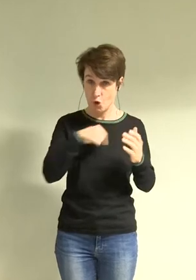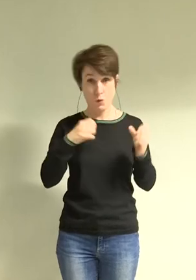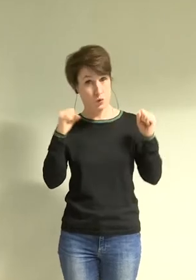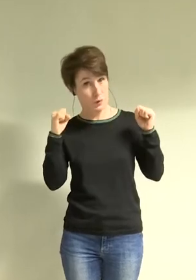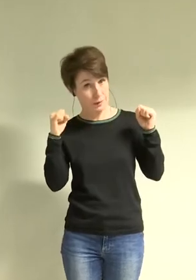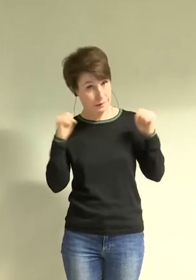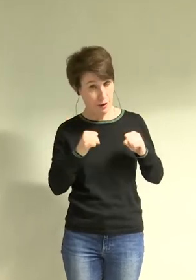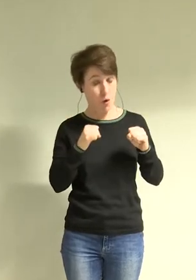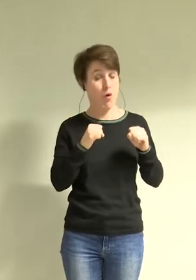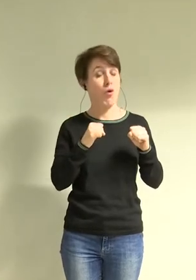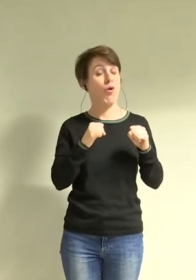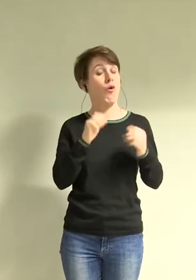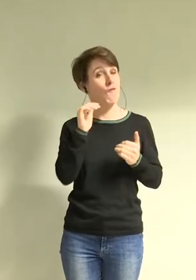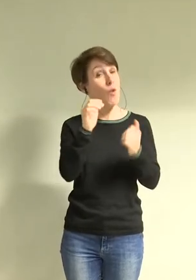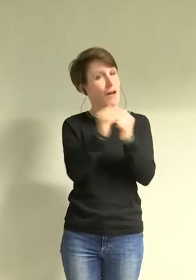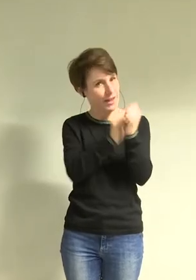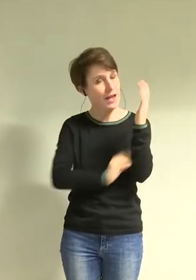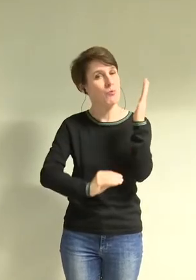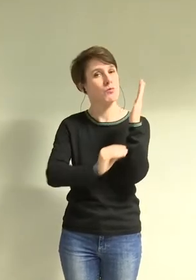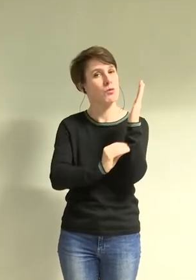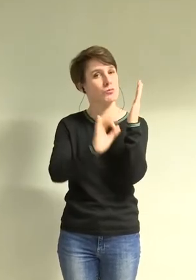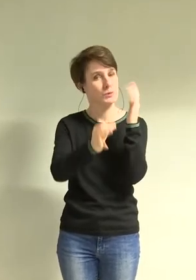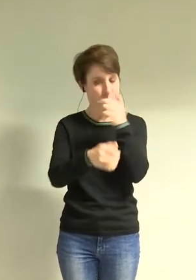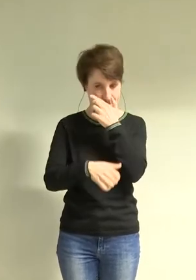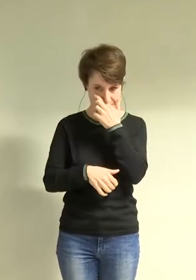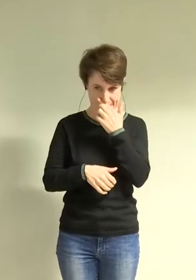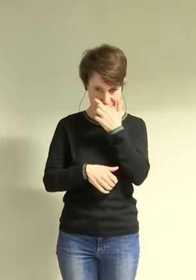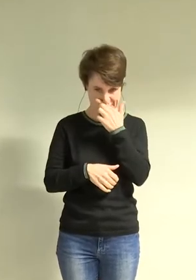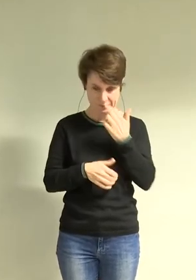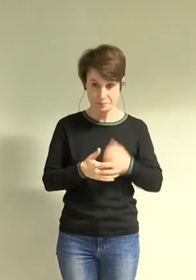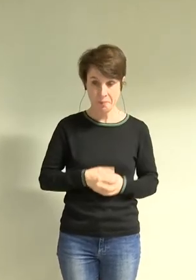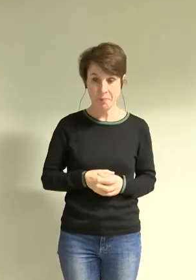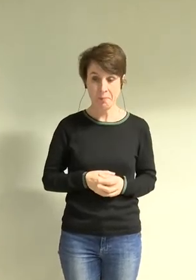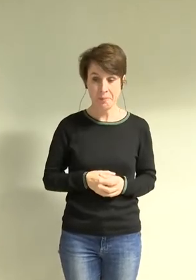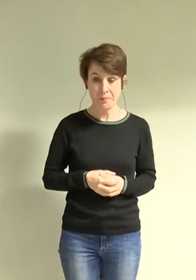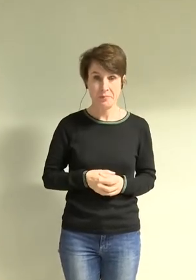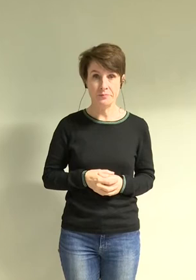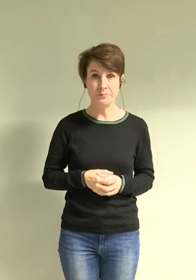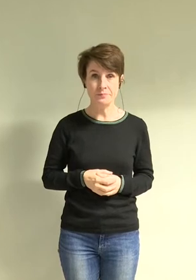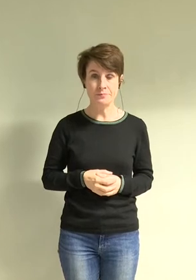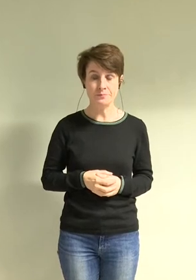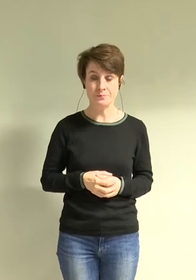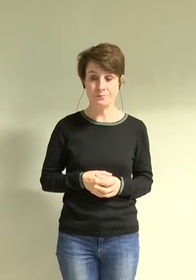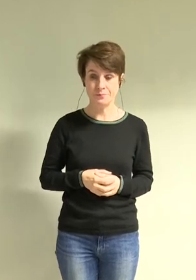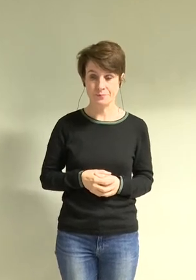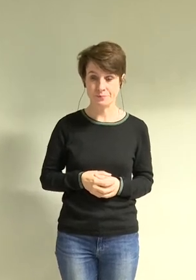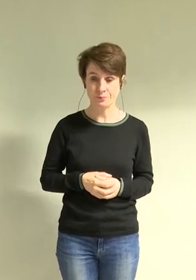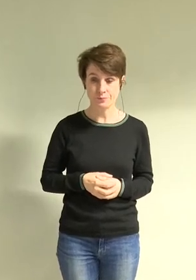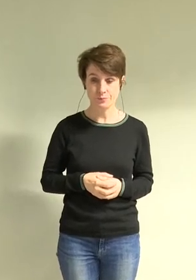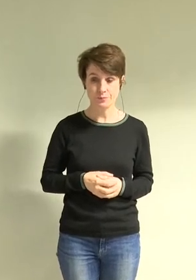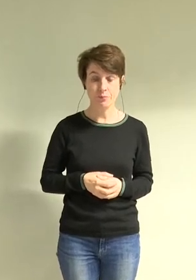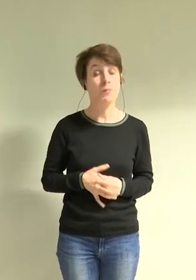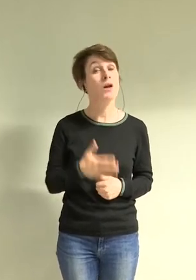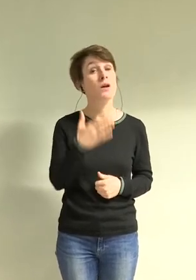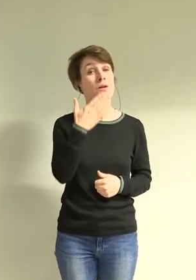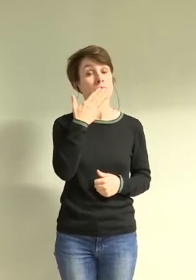amender merci alors sur cette